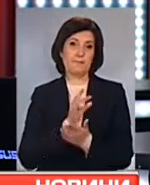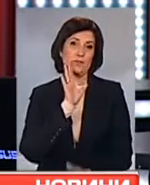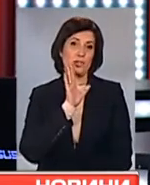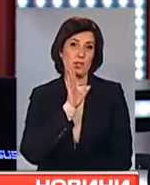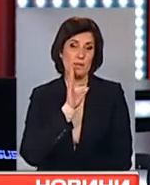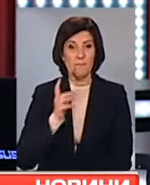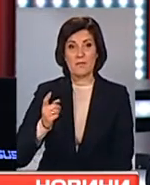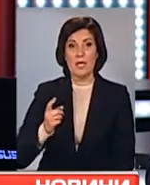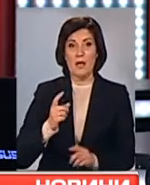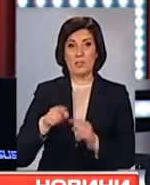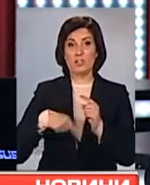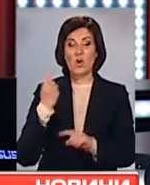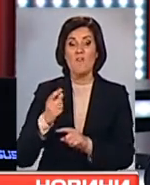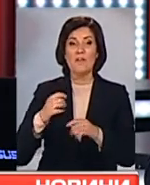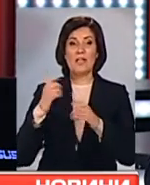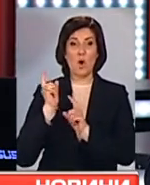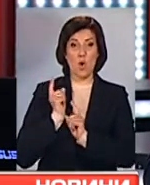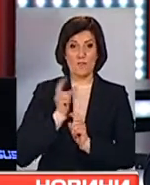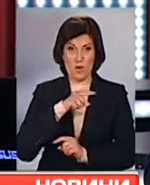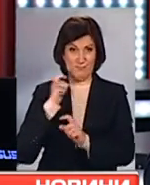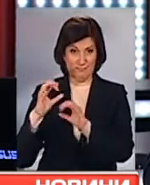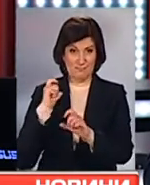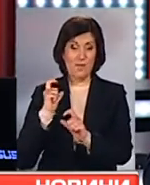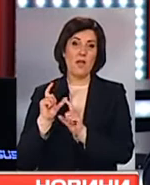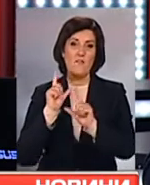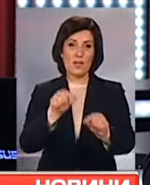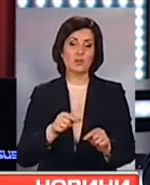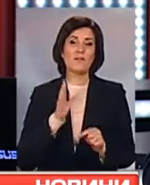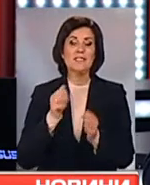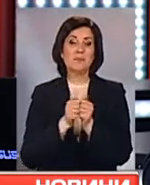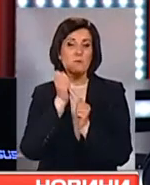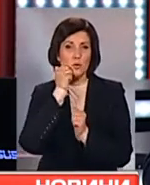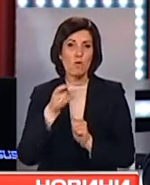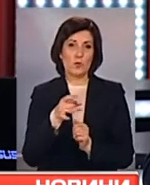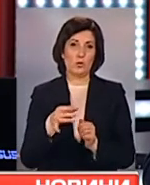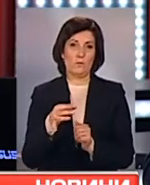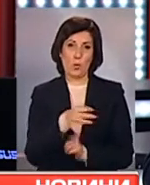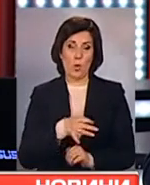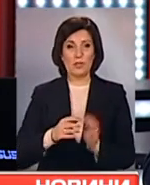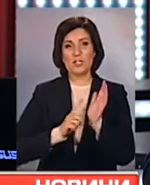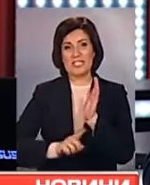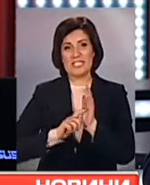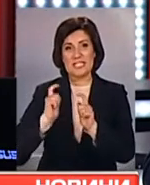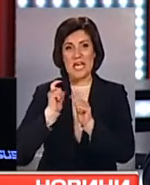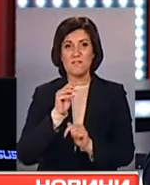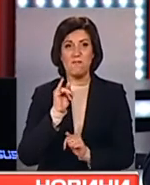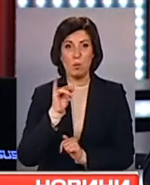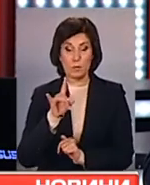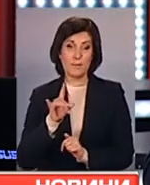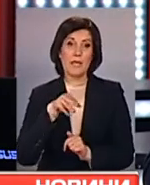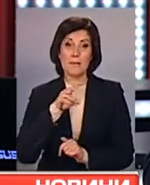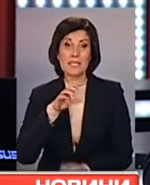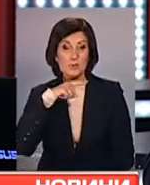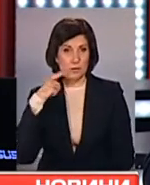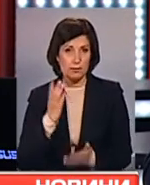жінки. Черговий російський конвой для Донбасу вирушив із Підмосков'я в Ростовську область у колоні 60 фур. МНС Росії